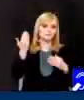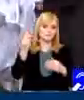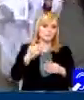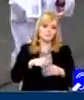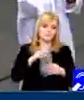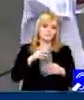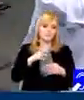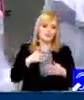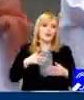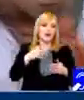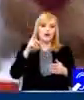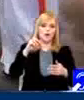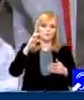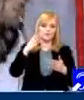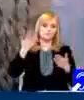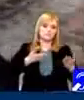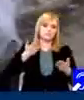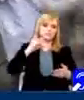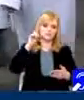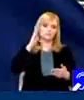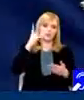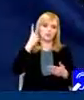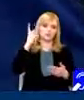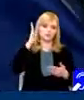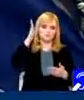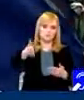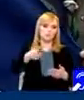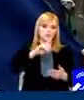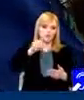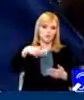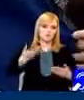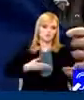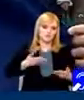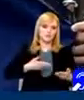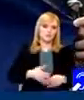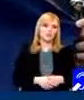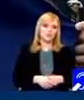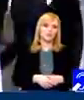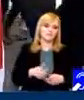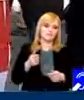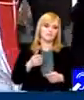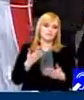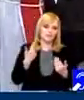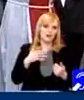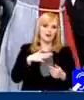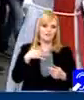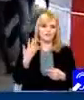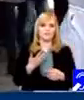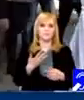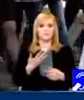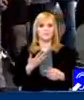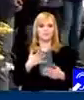din capitală și au cântat tot drumul până la Catedrala Sfântului Iosif. Chiar dacă astăzi trăim într-o lume plină de tehnologie, dacă avem o